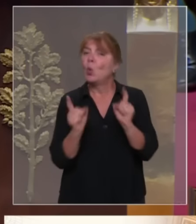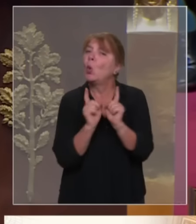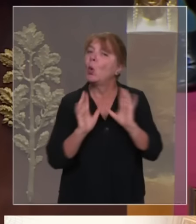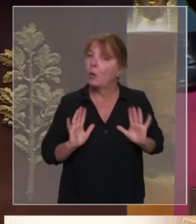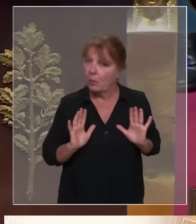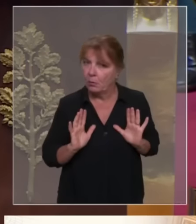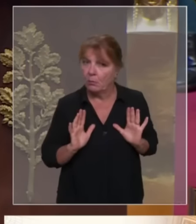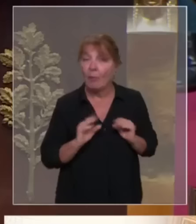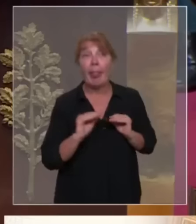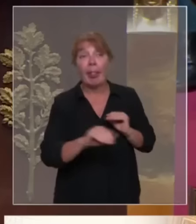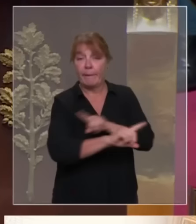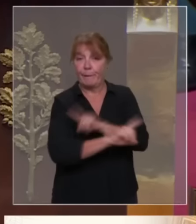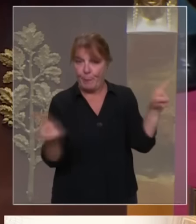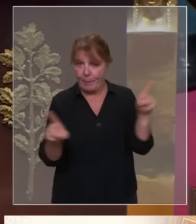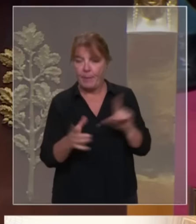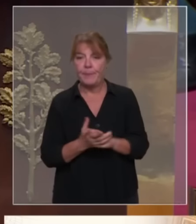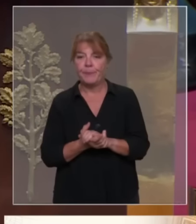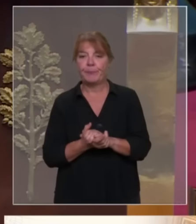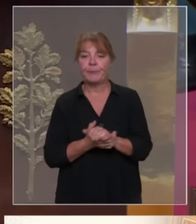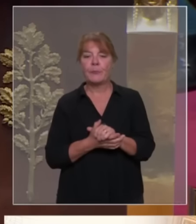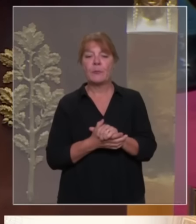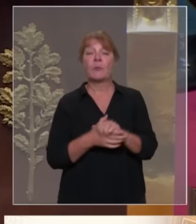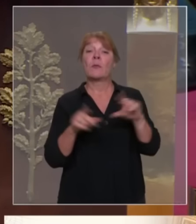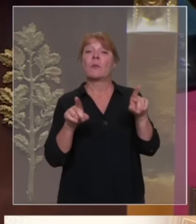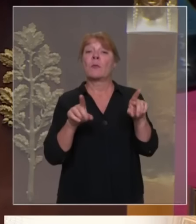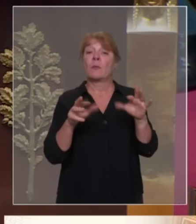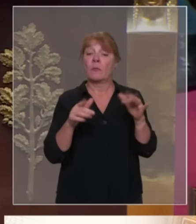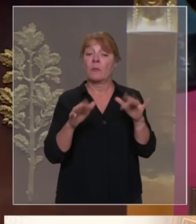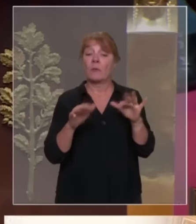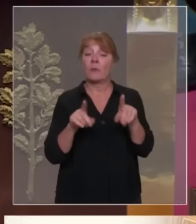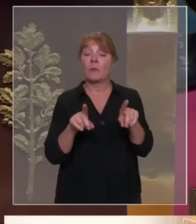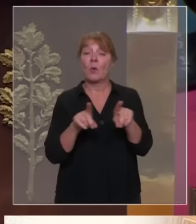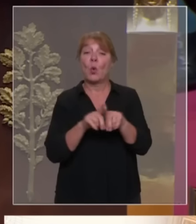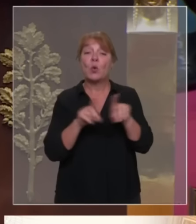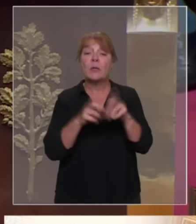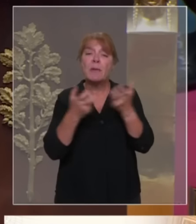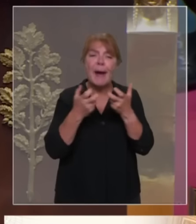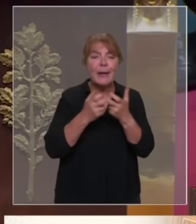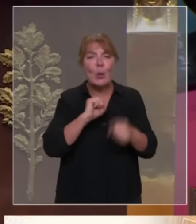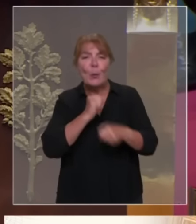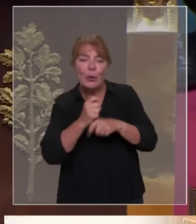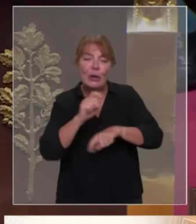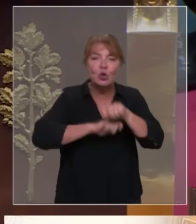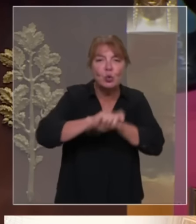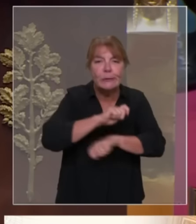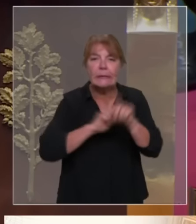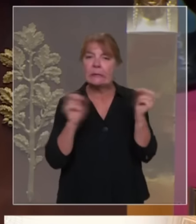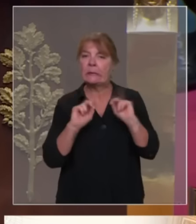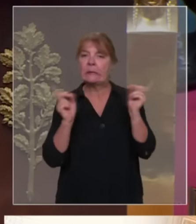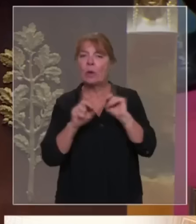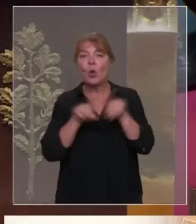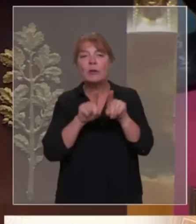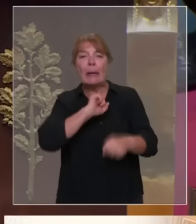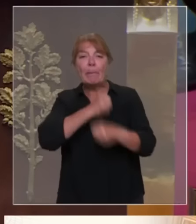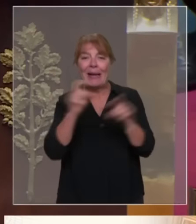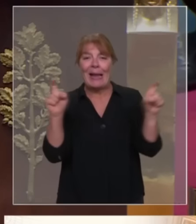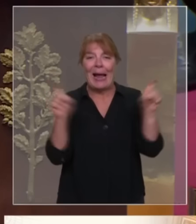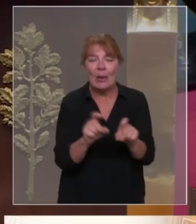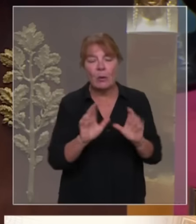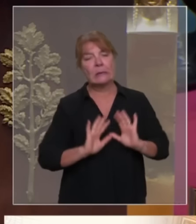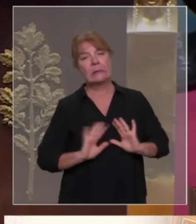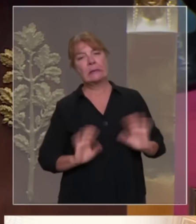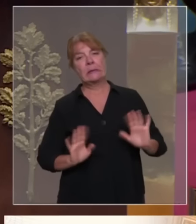qu'il nous faut également réviser les conditions d'octroi du sursis et limiter les possibilités de réduction ou